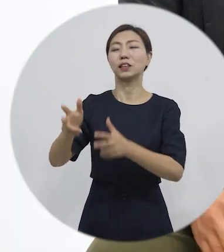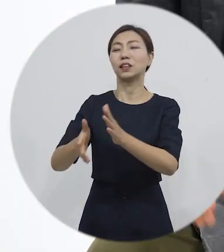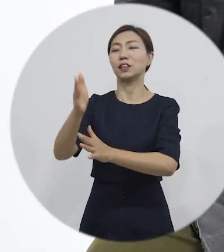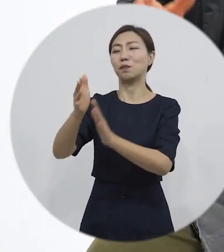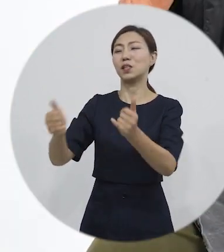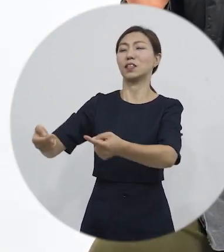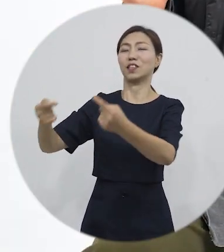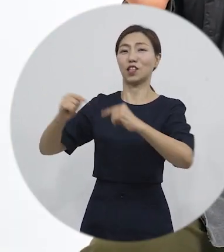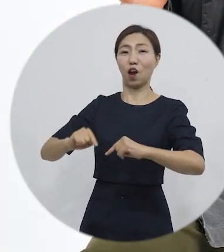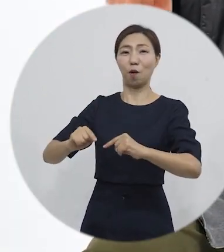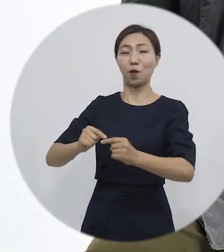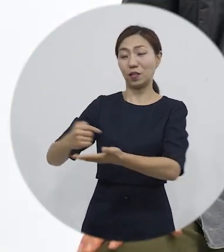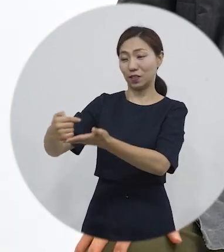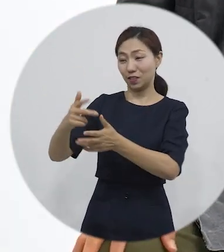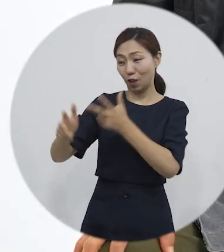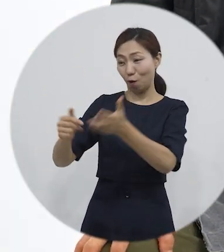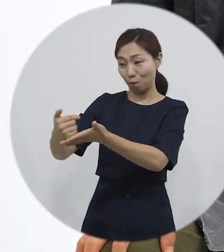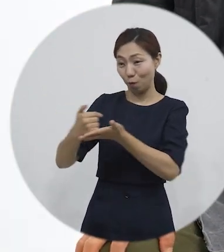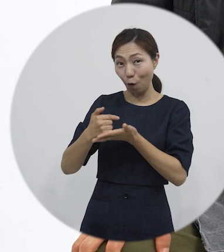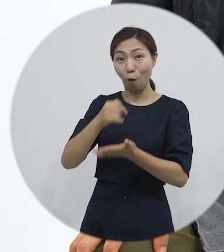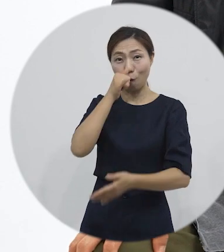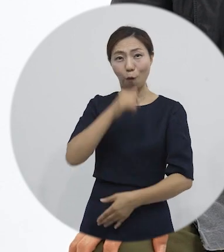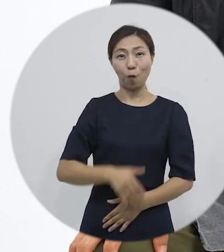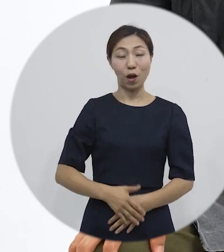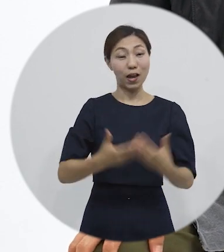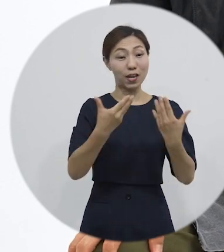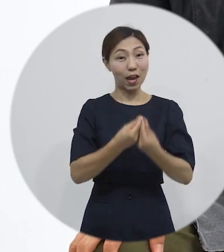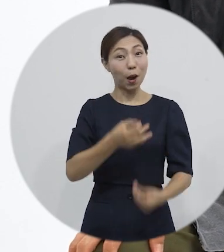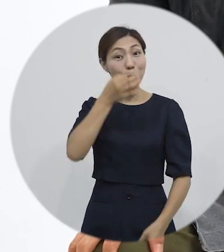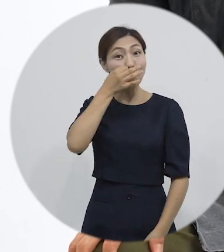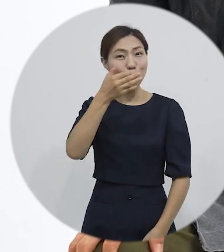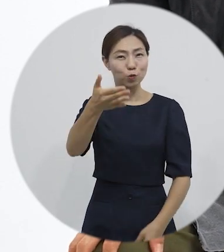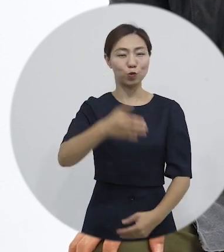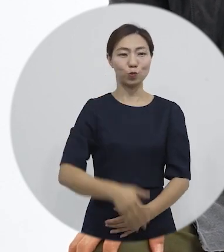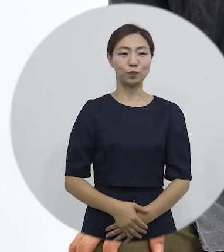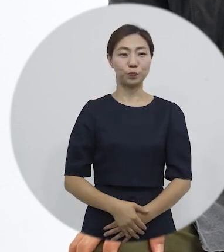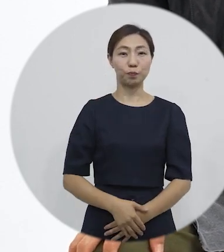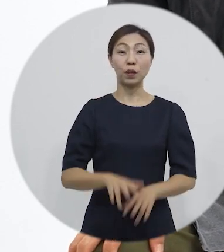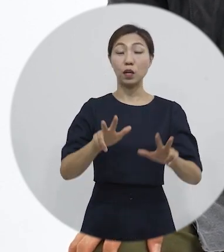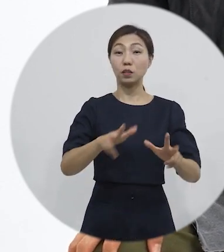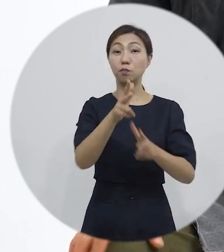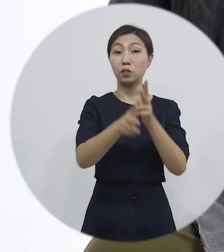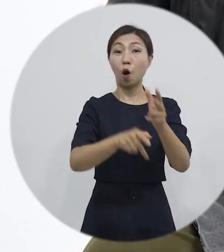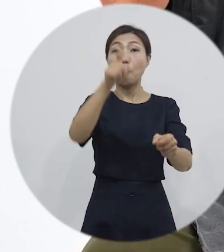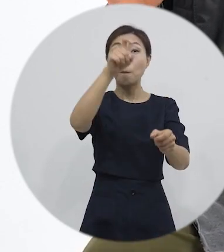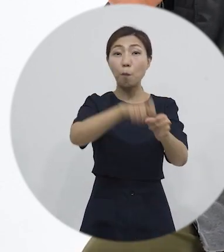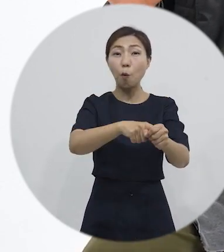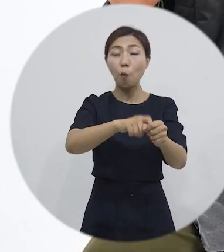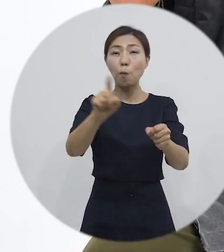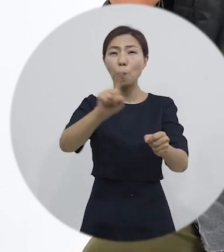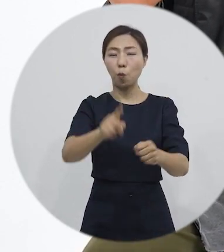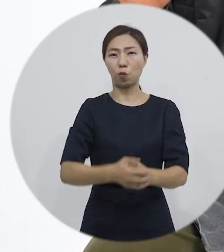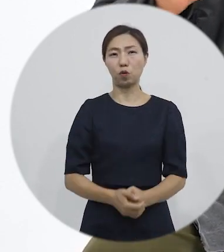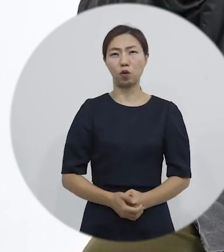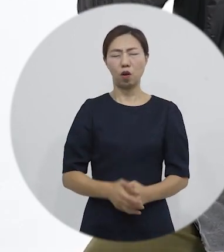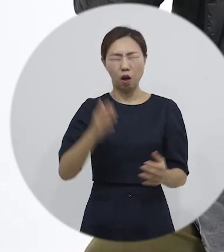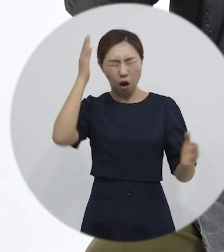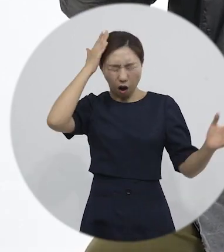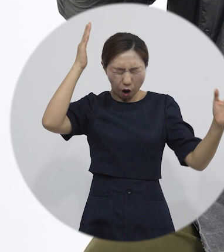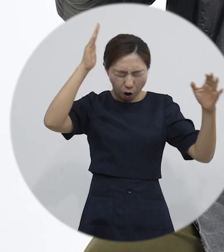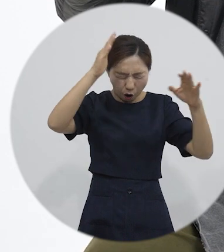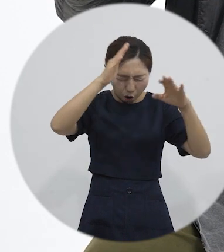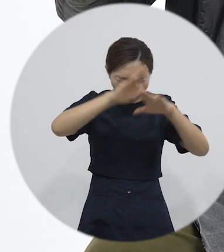많습니다. 이를테면 이 사업의 사례를 한번 보죠. 이 사업의 목적을 보면 되게 분명합니다.